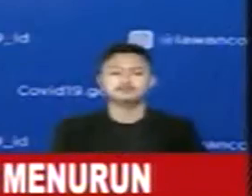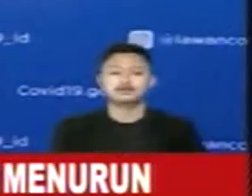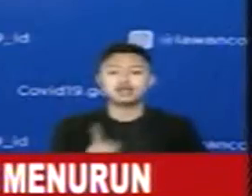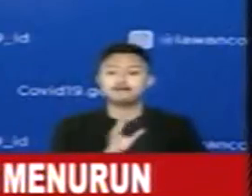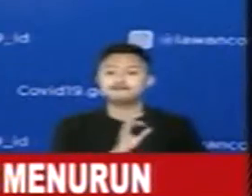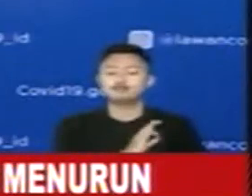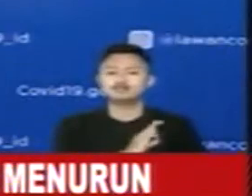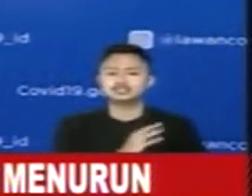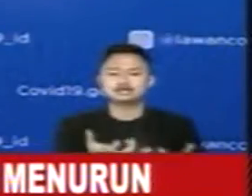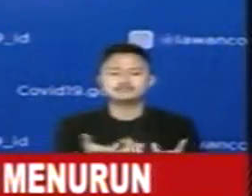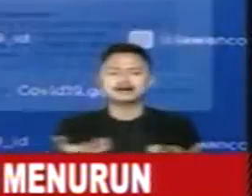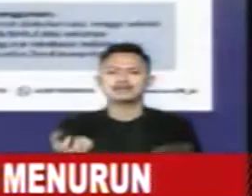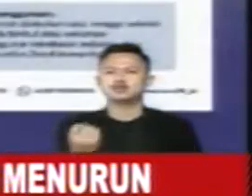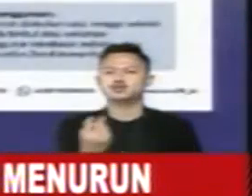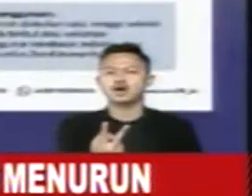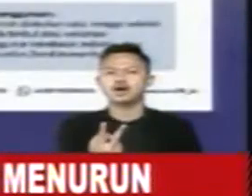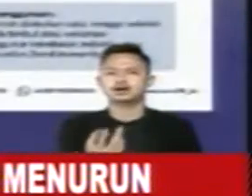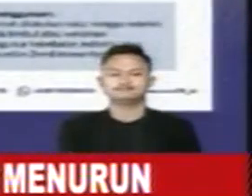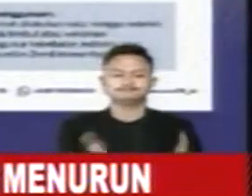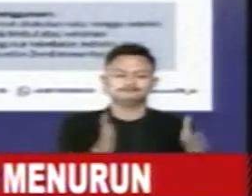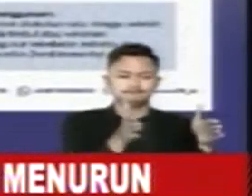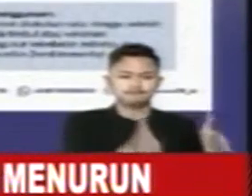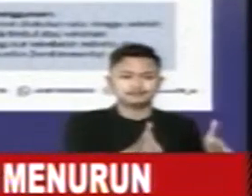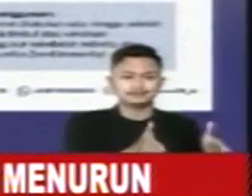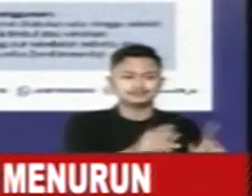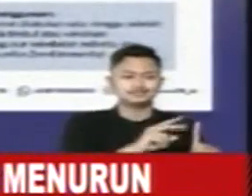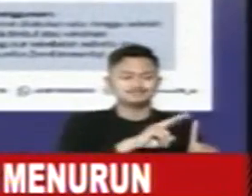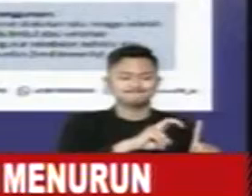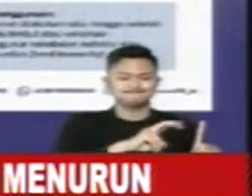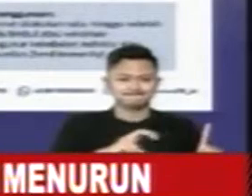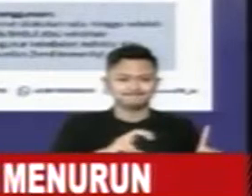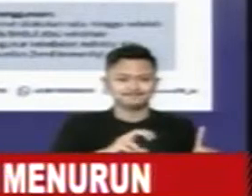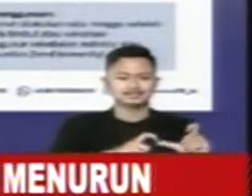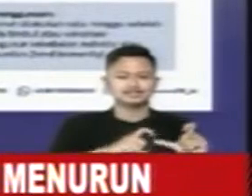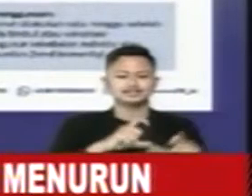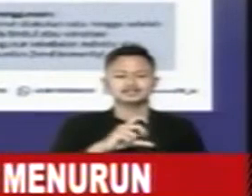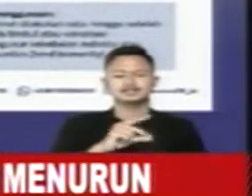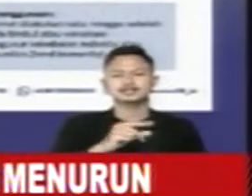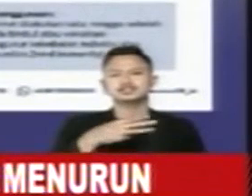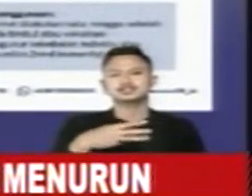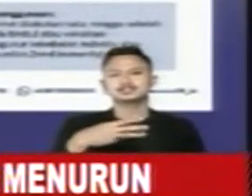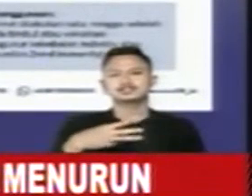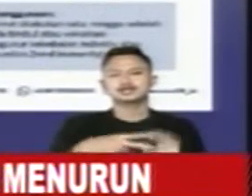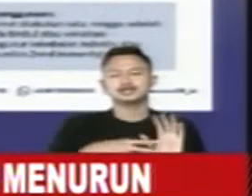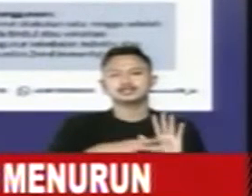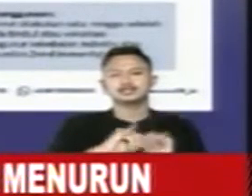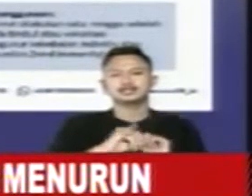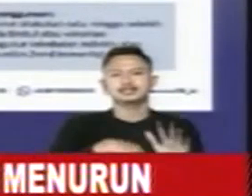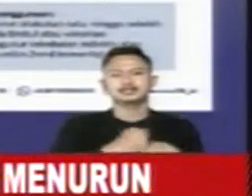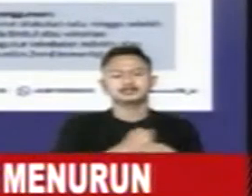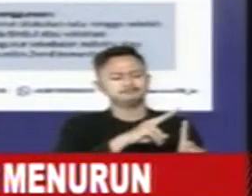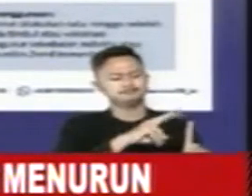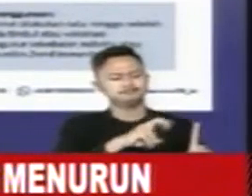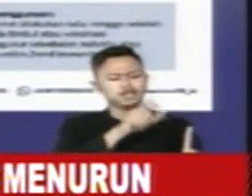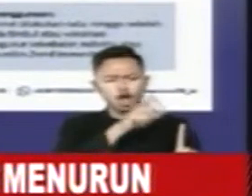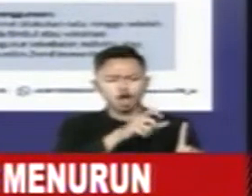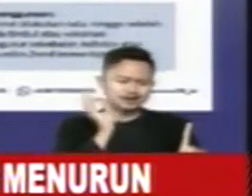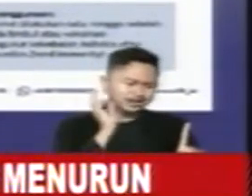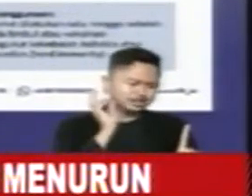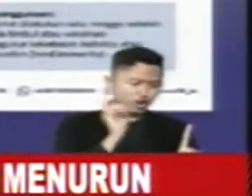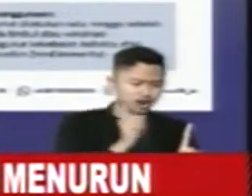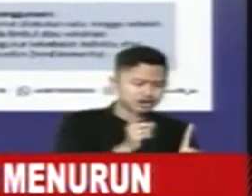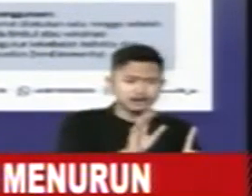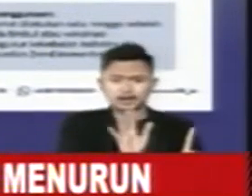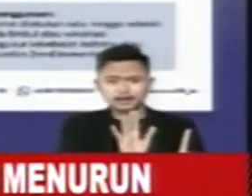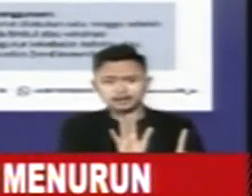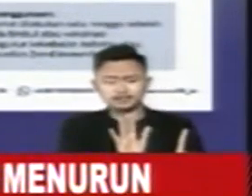96,33%. Namun demikian, Indonesia perlu mencermati perkembangan kasus COVID-19 secara global. Beberapa negara yang tidak melakukan upaya secara